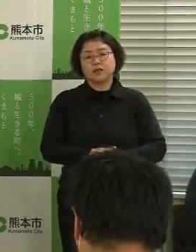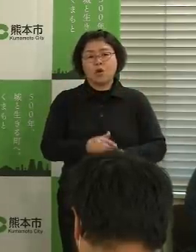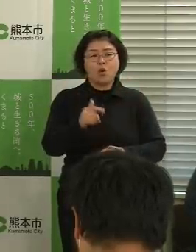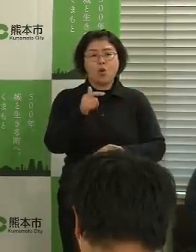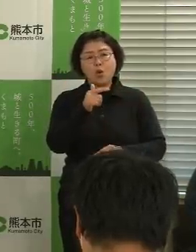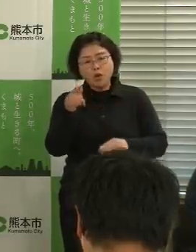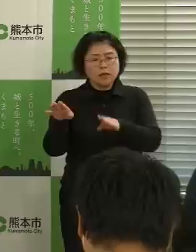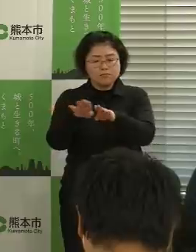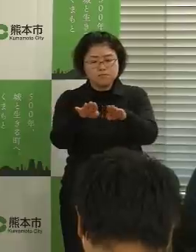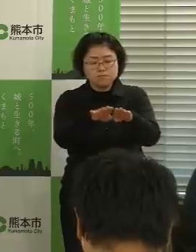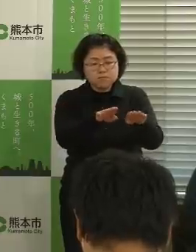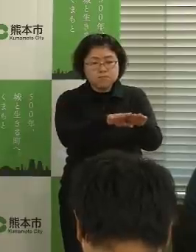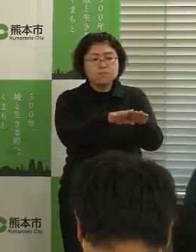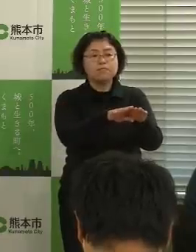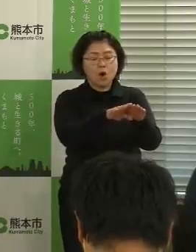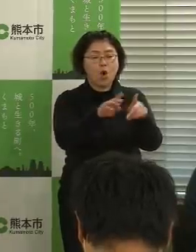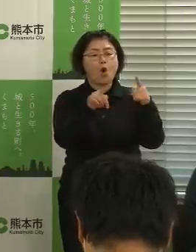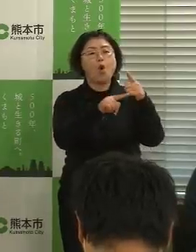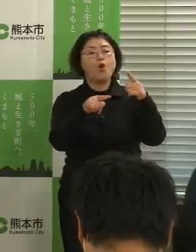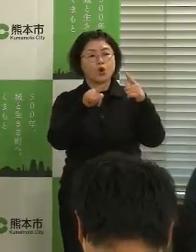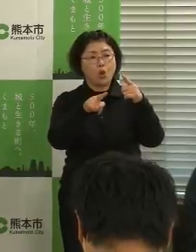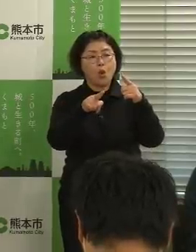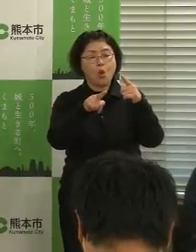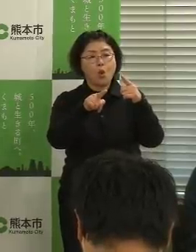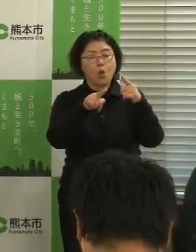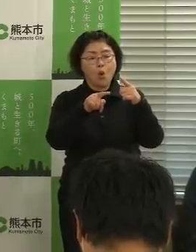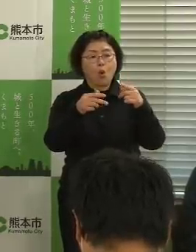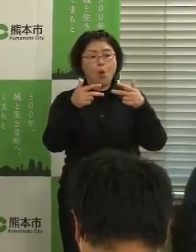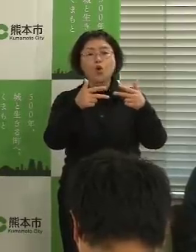間中の公共交通の予約状況は